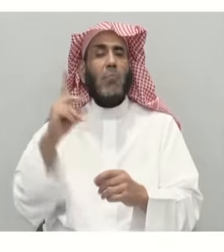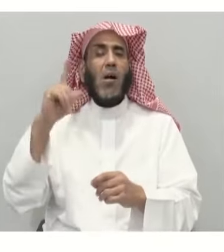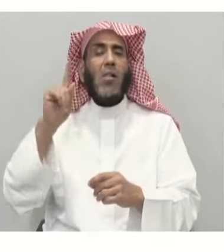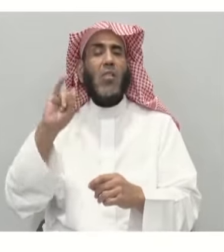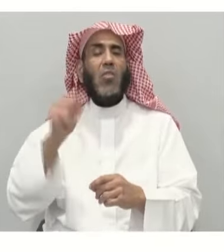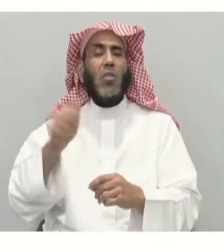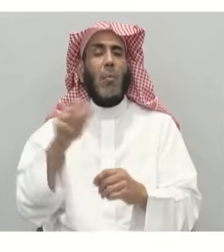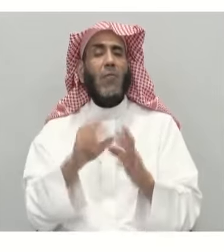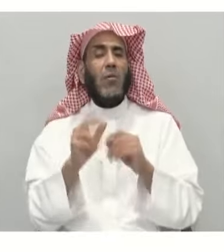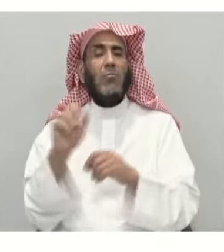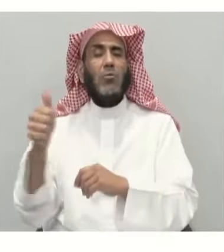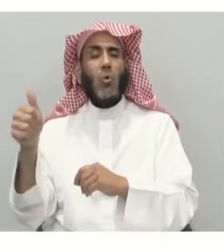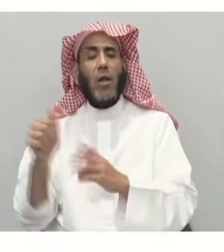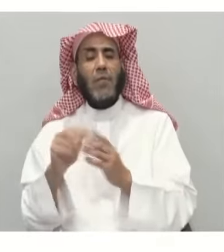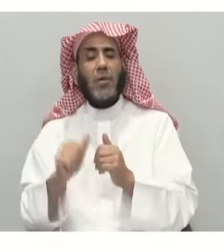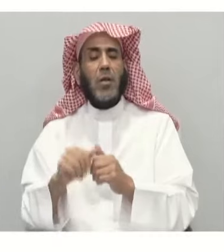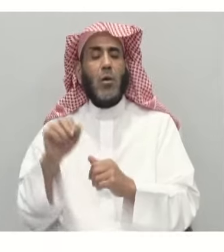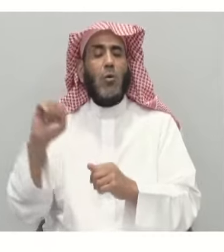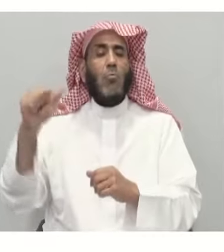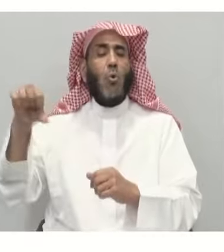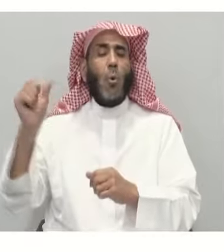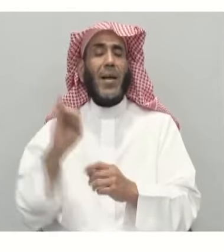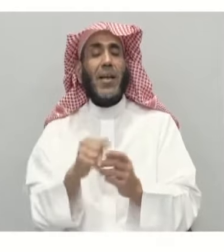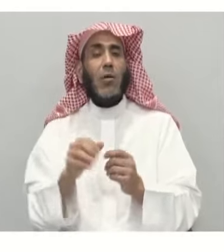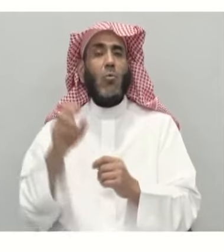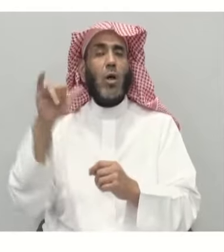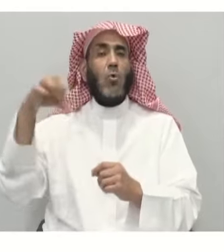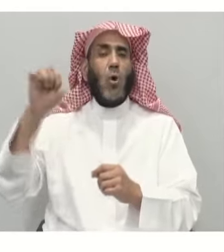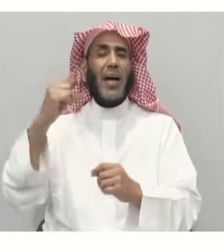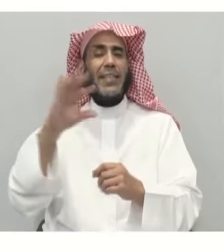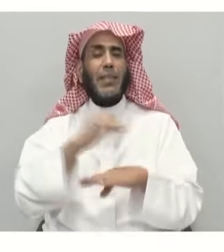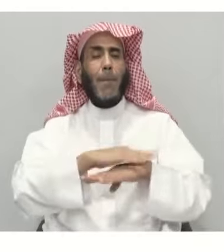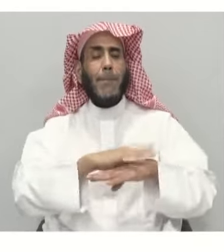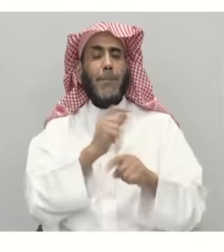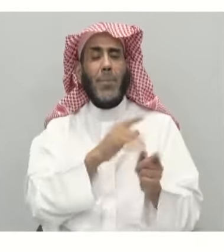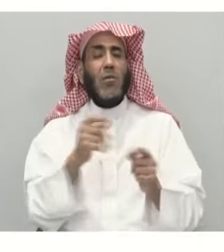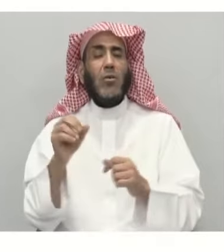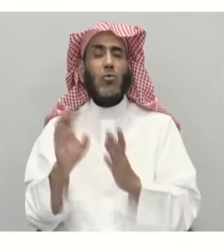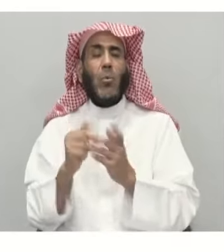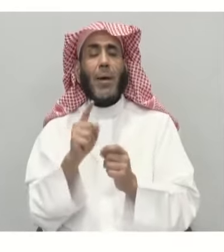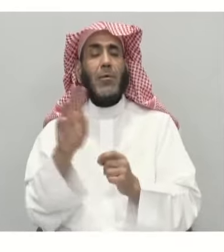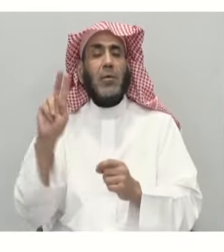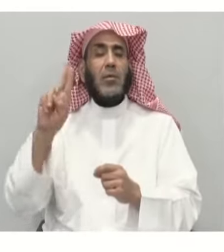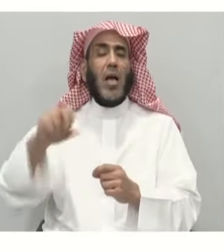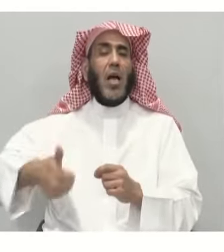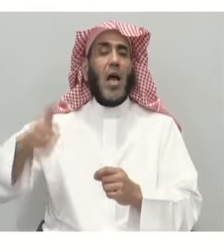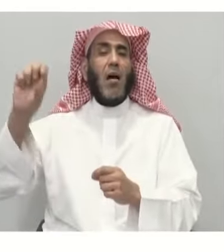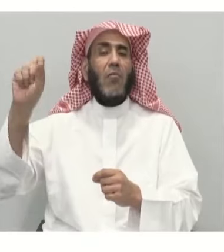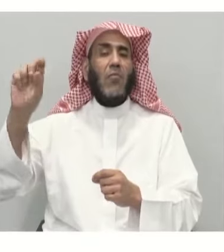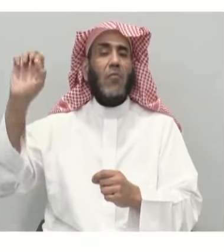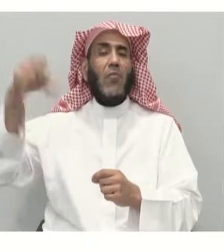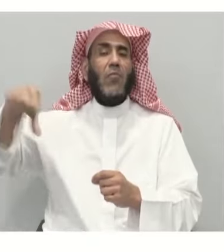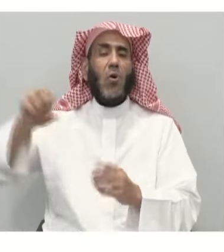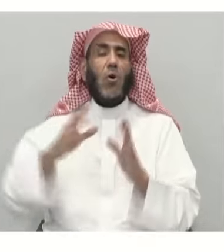في المجموعه الف الفقره الثانيه مؤمن ويؤدب في المجموعه باء تكافؤ